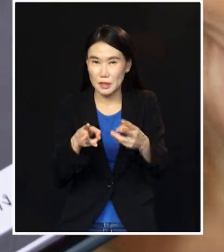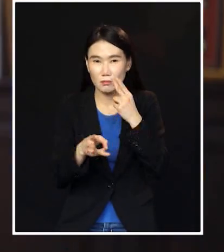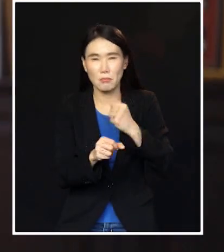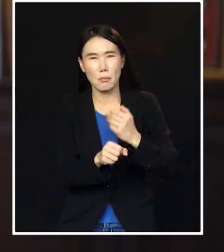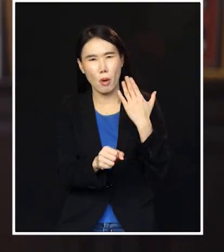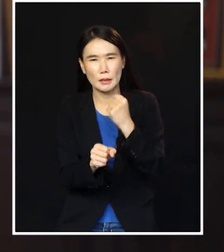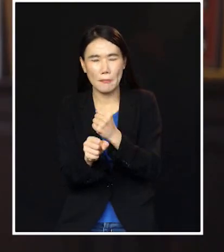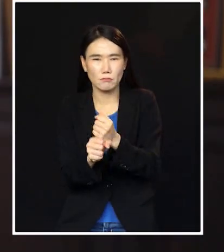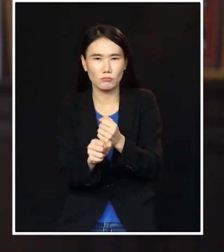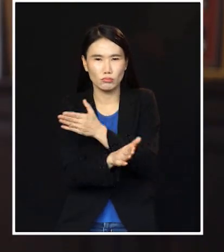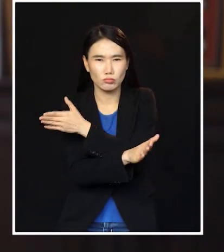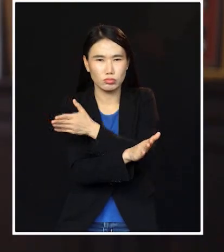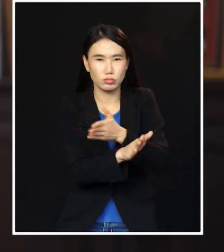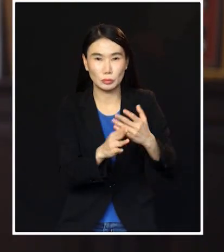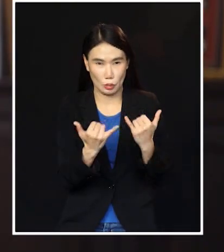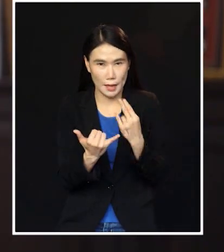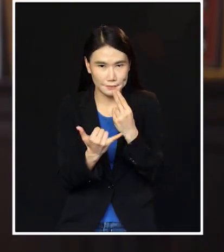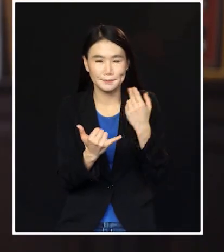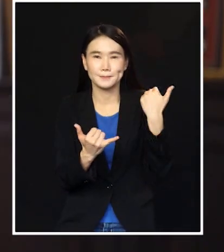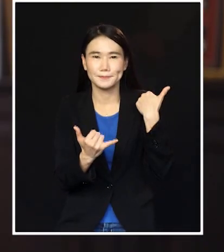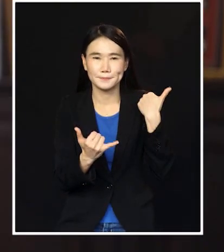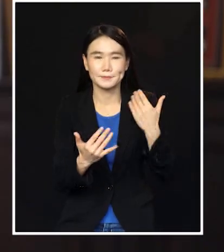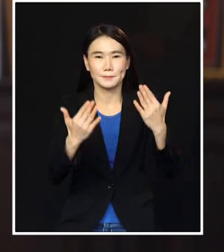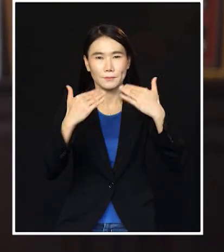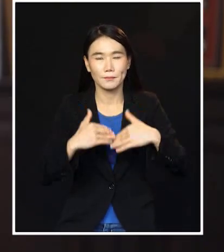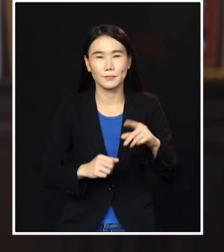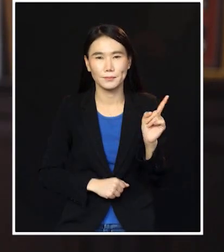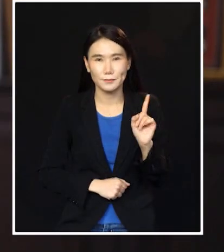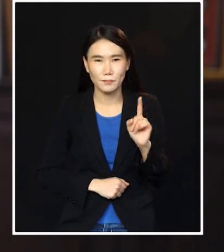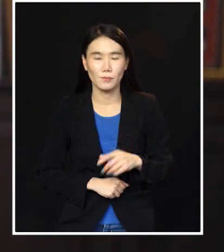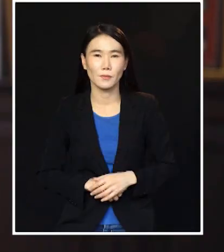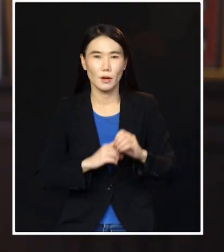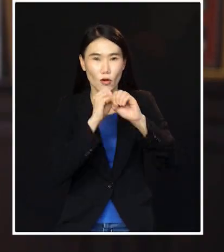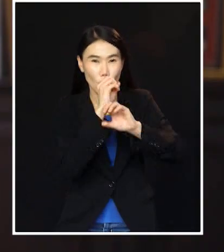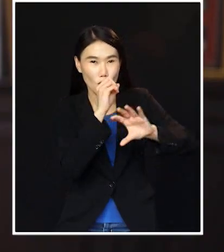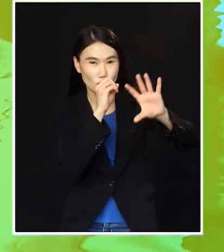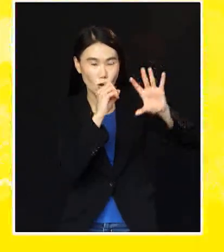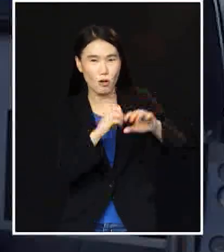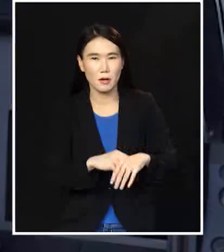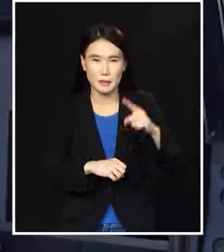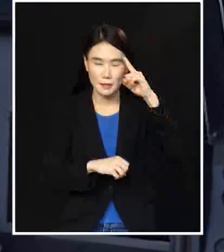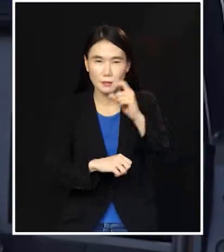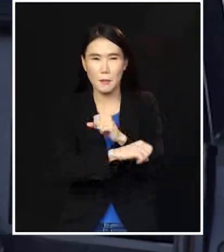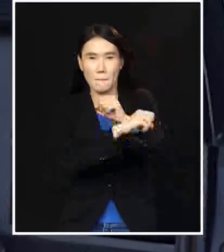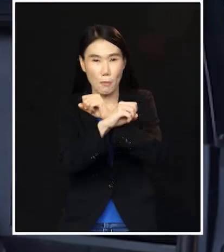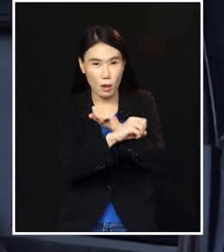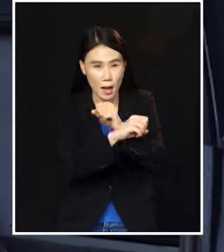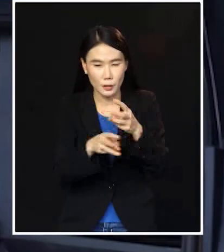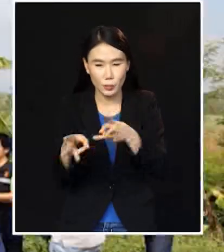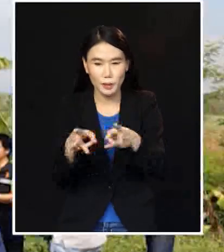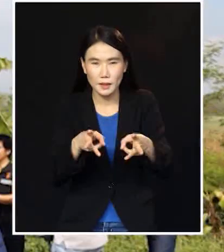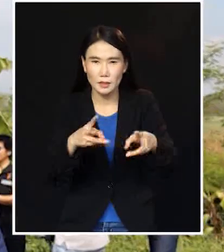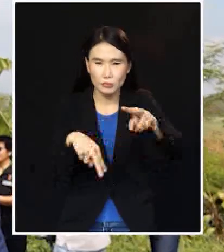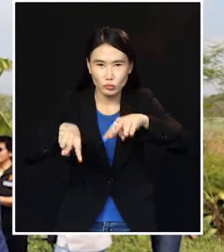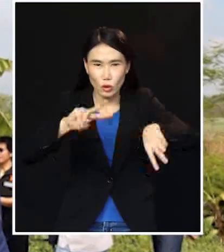งๆซึ่งมาตรการนี้ก็ดำเนินการมาแล้วนะครับแล้วก็นอกเหนือจากนั้นเนี่ยในการที่กสทช.ปราบ